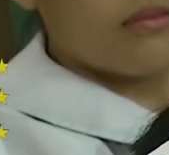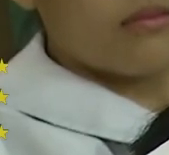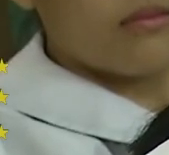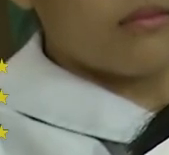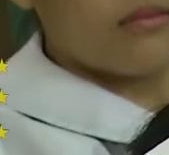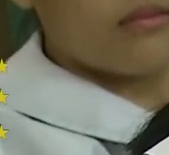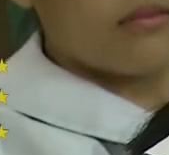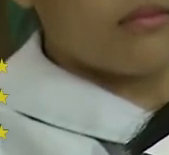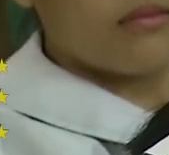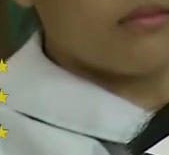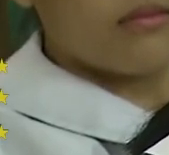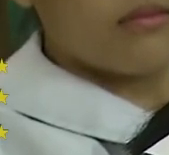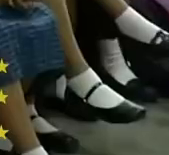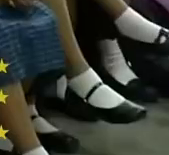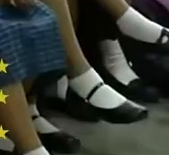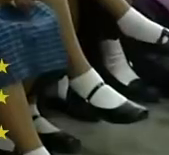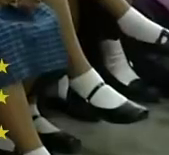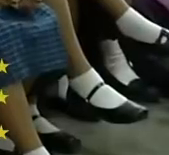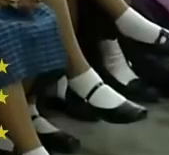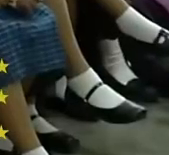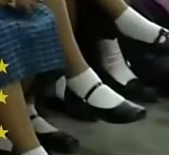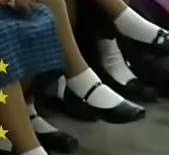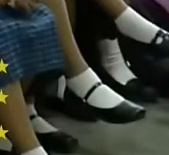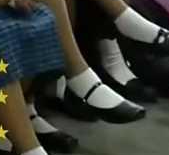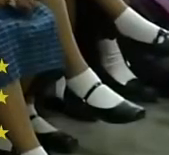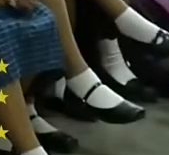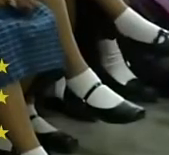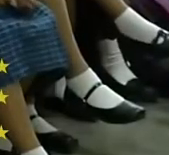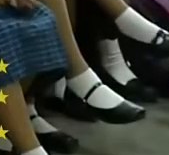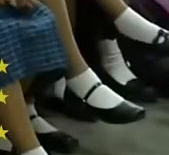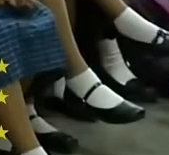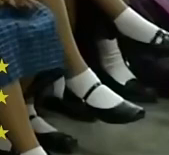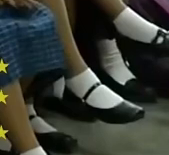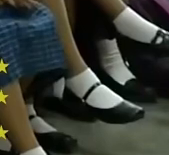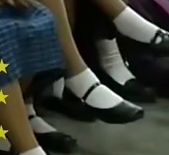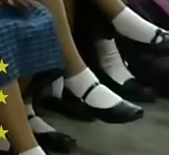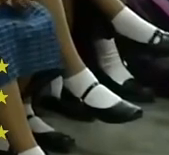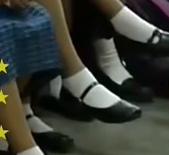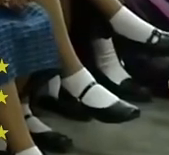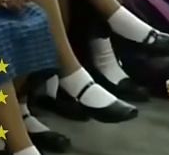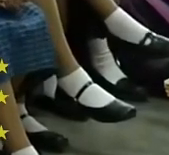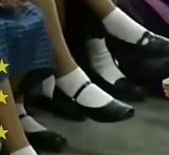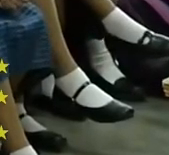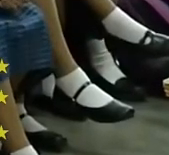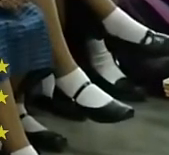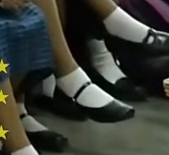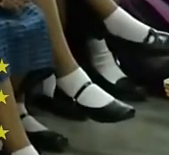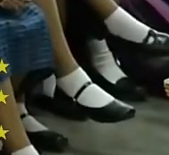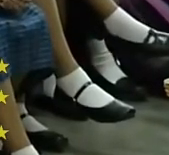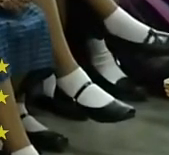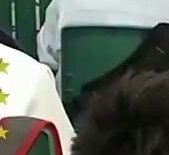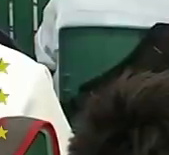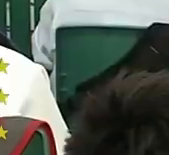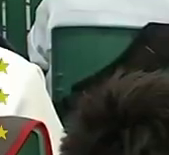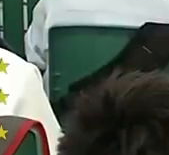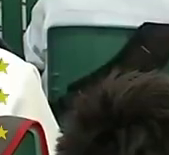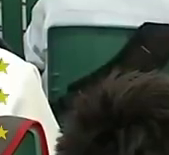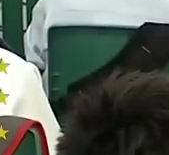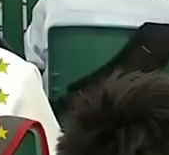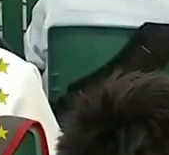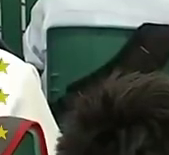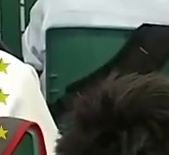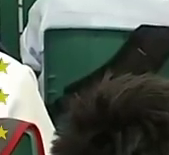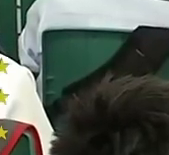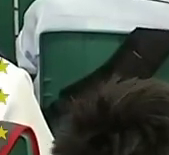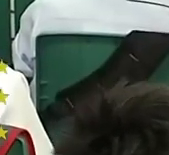ito. 10 years after ho yan, 2012-2013, ang yan ay ipatupad. Sa inyo ho bang assessment, Ginong Lopez, matagumpay